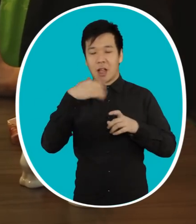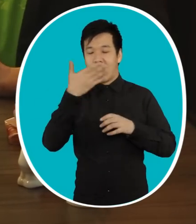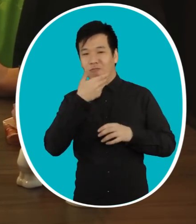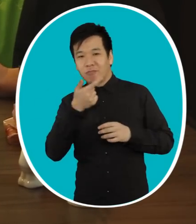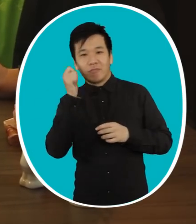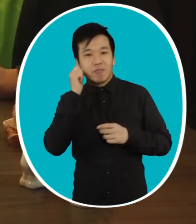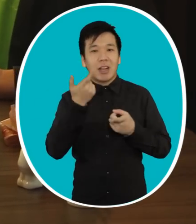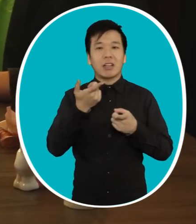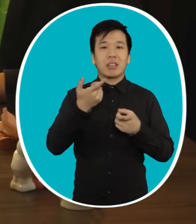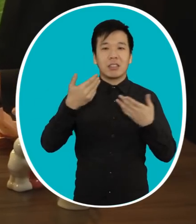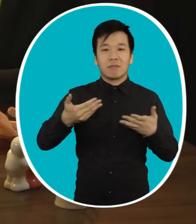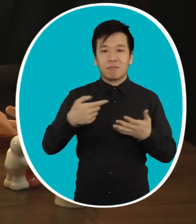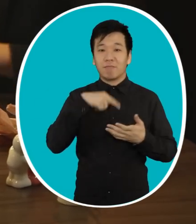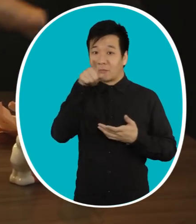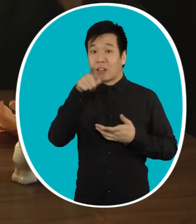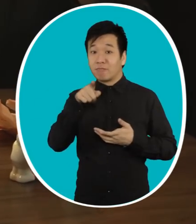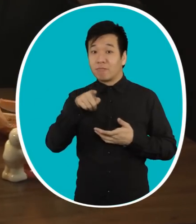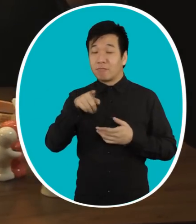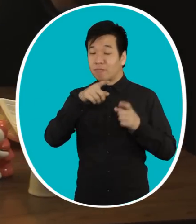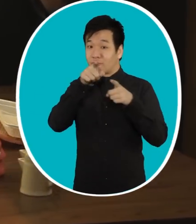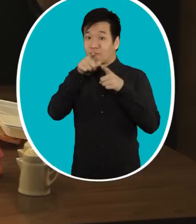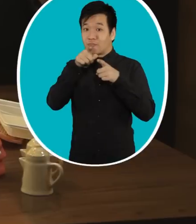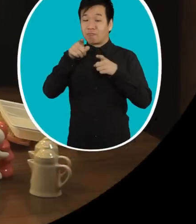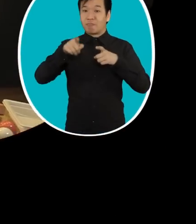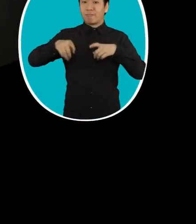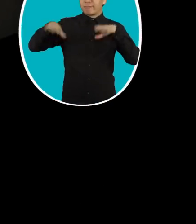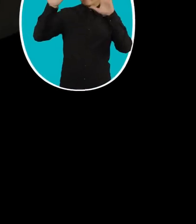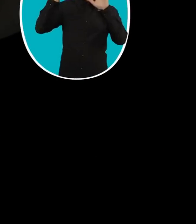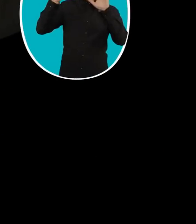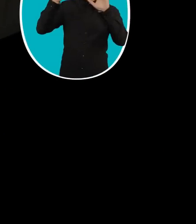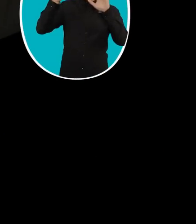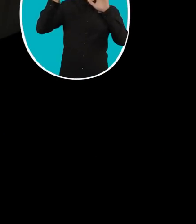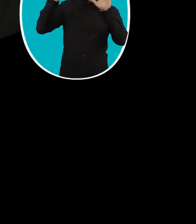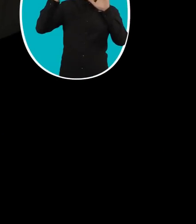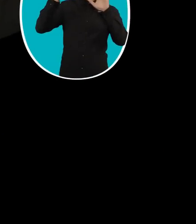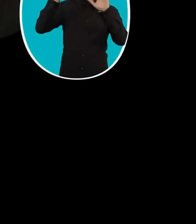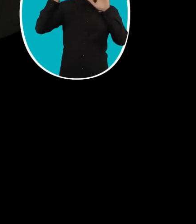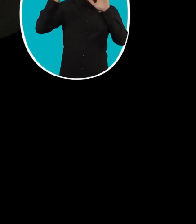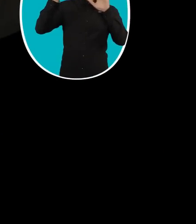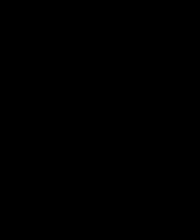但今天我打到你那裡圓圈在她那裡拜拜